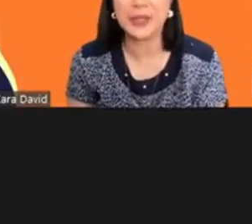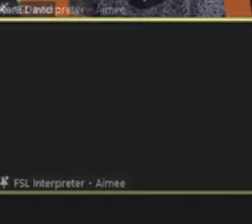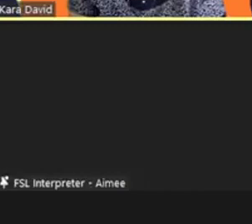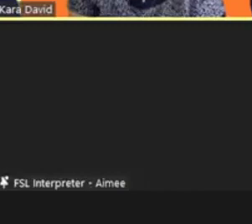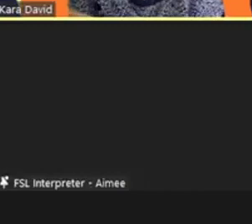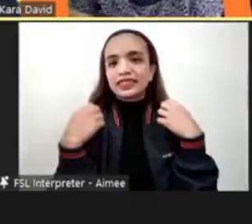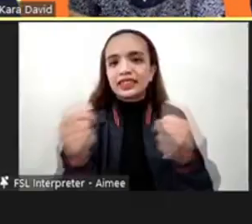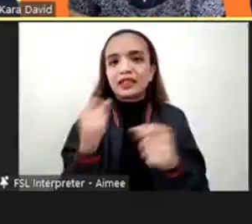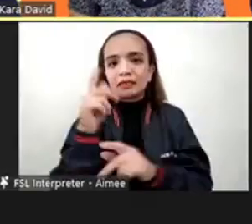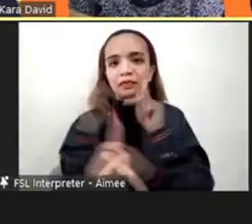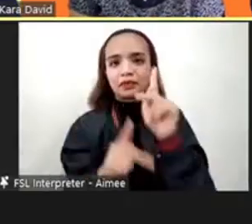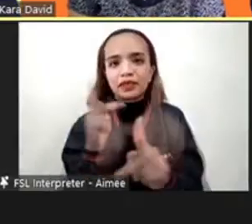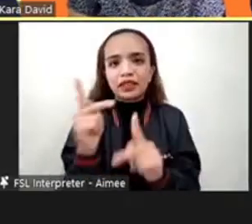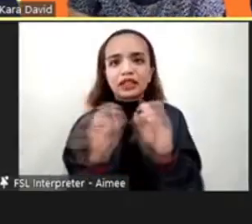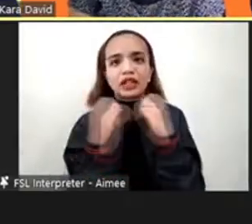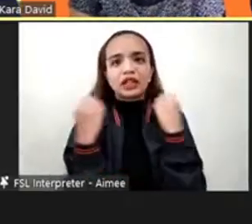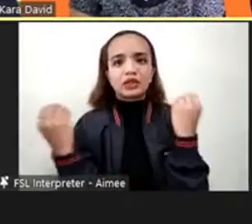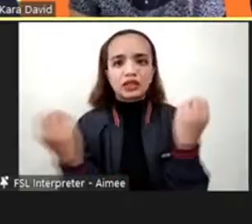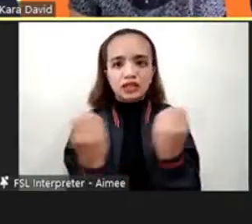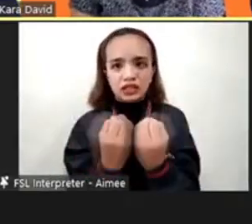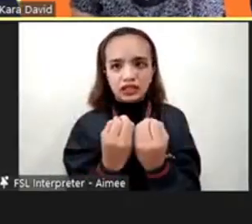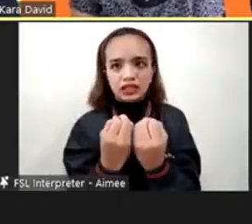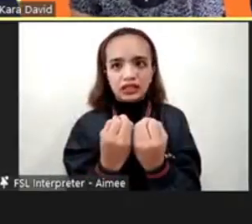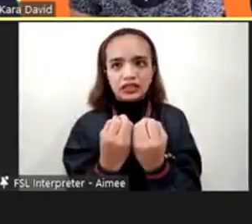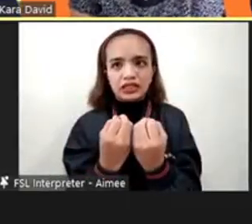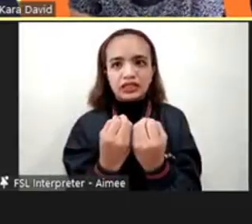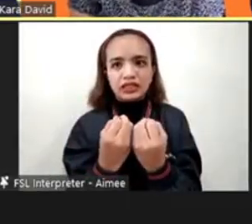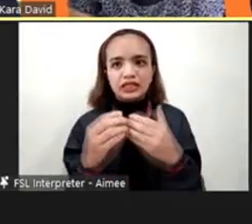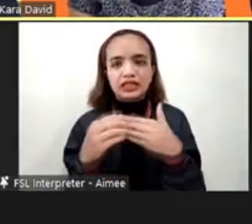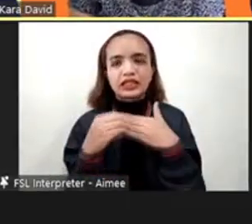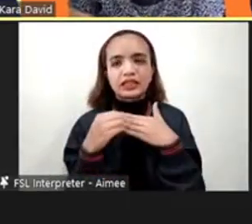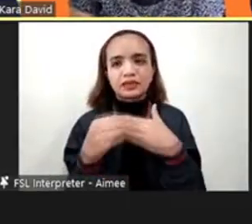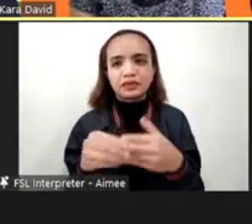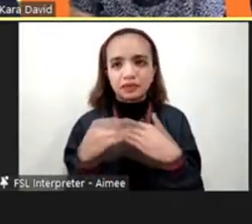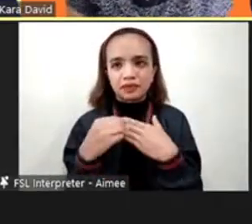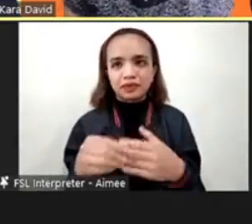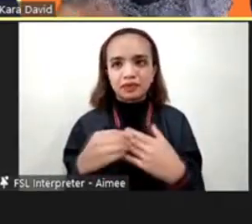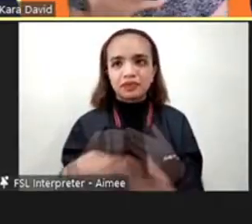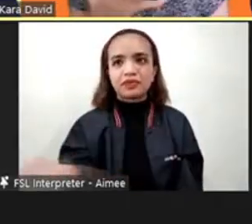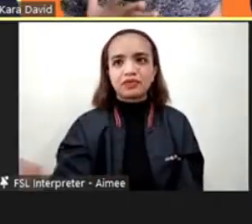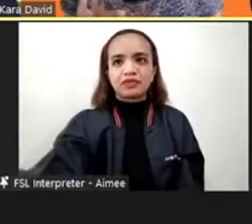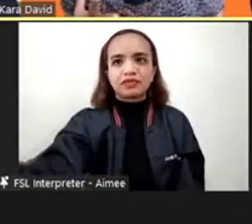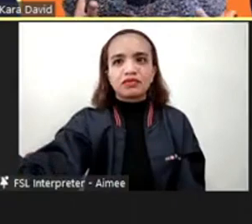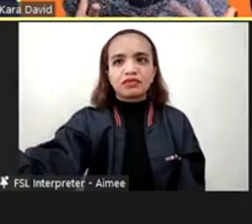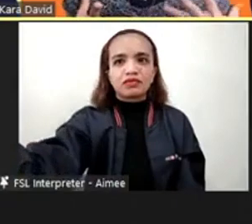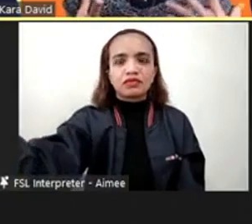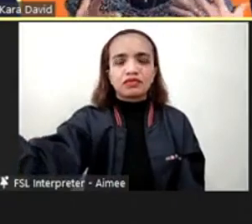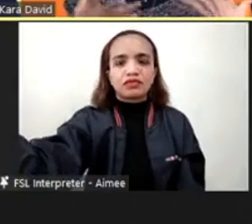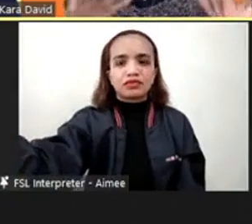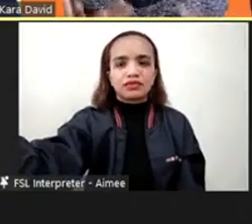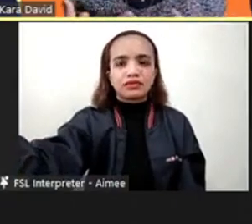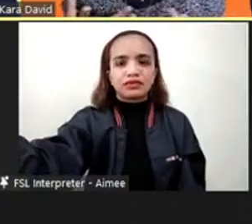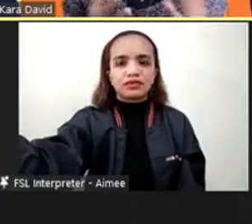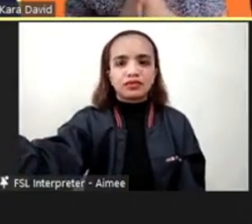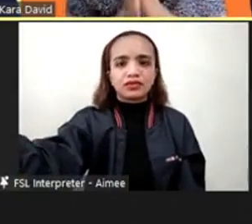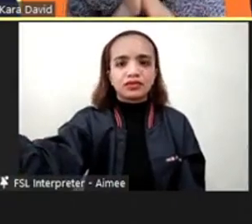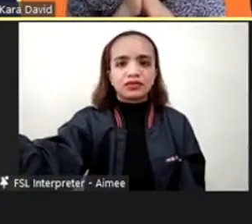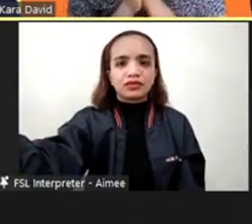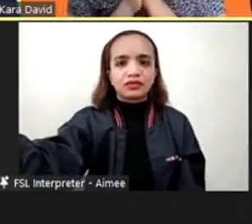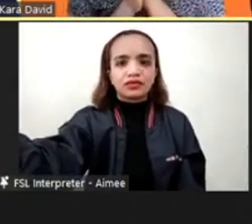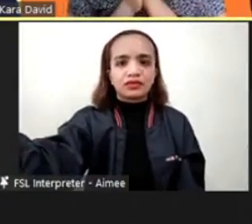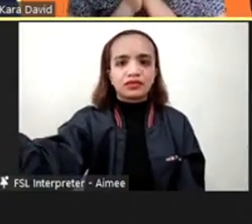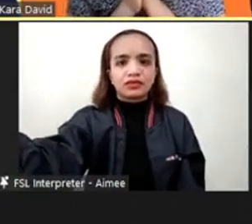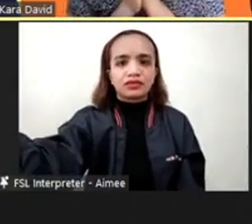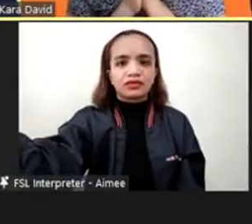and Organizational Resiliency. Alam nyo, nung inimbitahan ako para mag-host dito